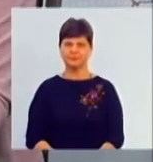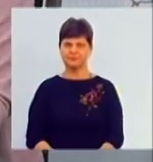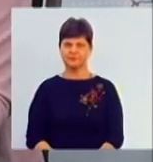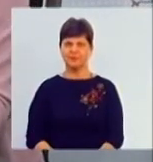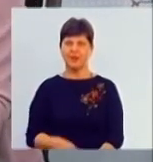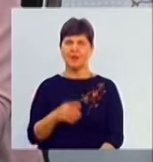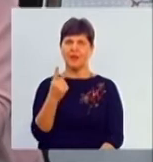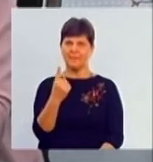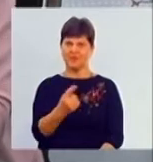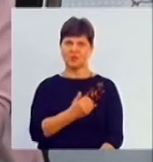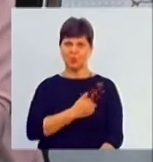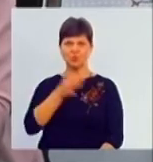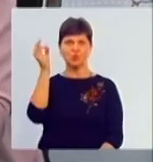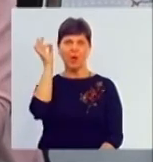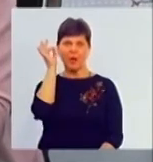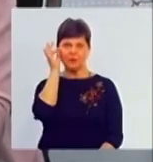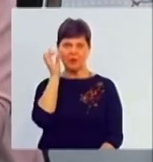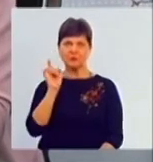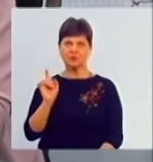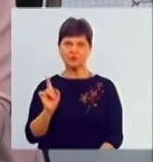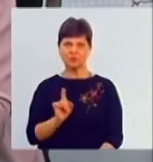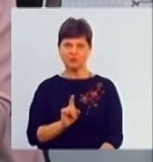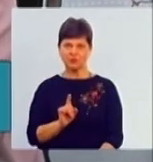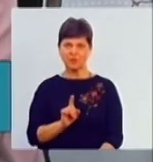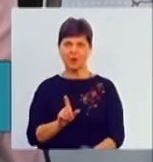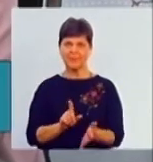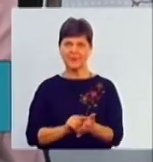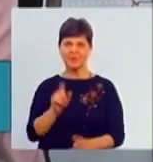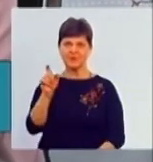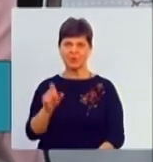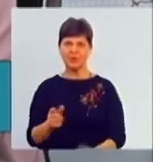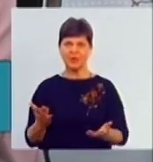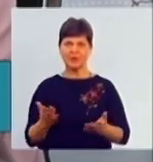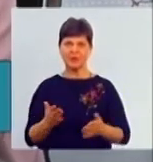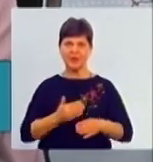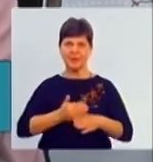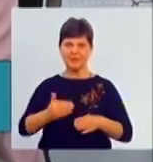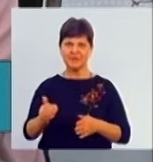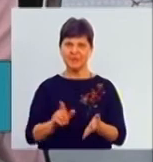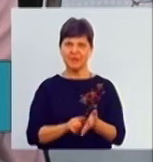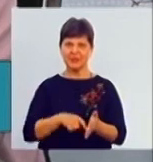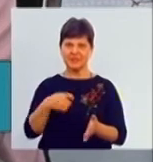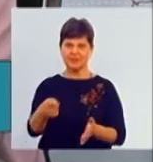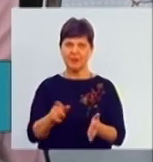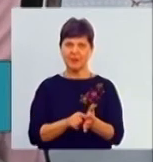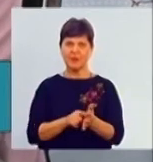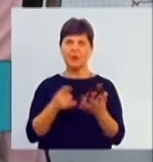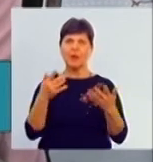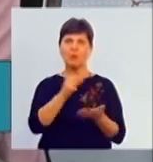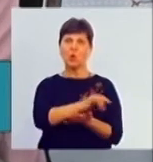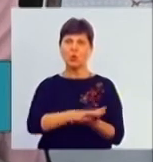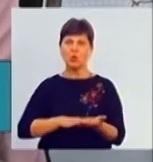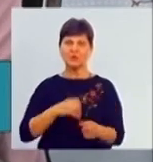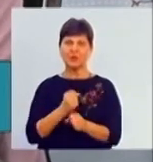Найперше хочу нагадати, що пенсіонер, який після призначення пенсії продовжує працювати, згідно